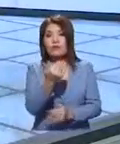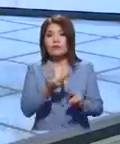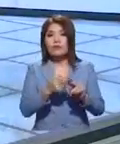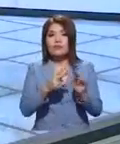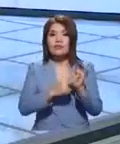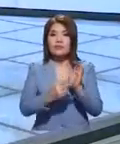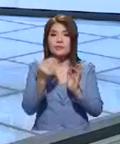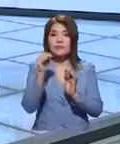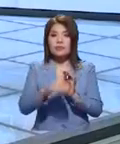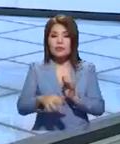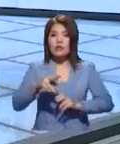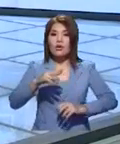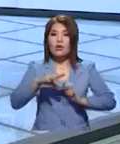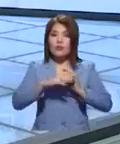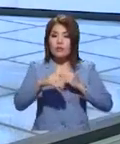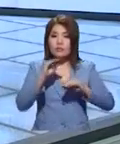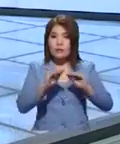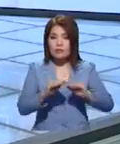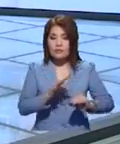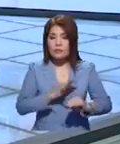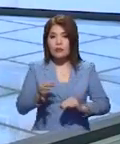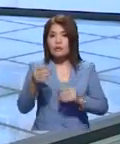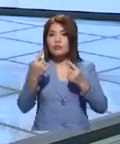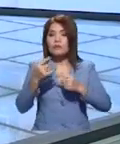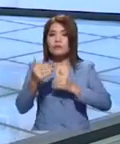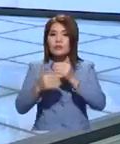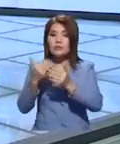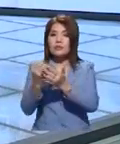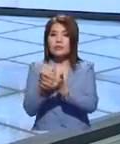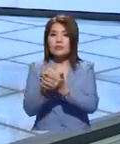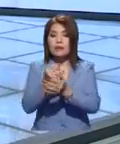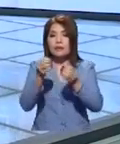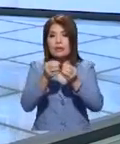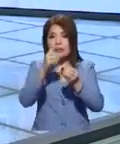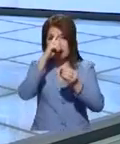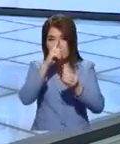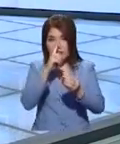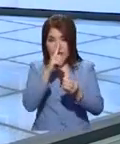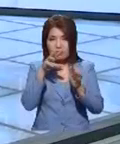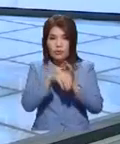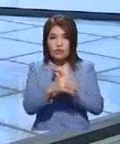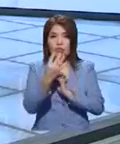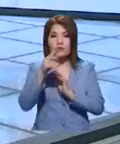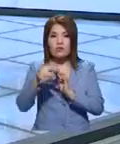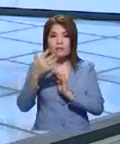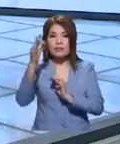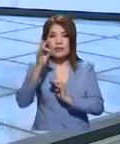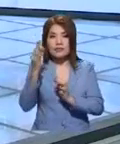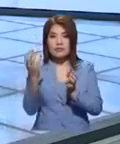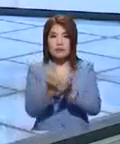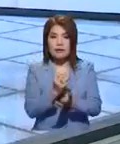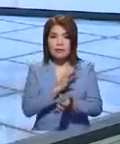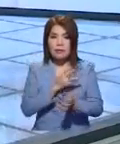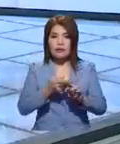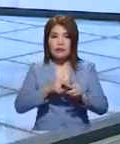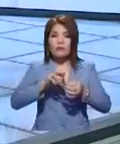75 мың көлік құрастырылған. Облыстың өзге де салалары өрге басты. 10 айдың ішінде өңірлік өнім 4,5%-ға өсті. Өркендеген өлкенің